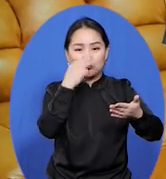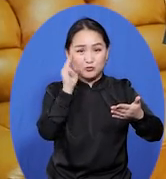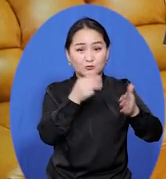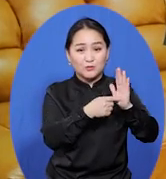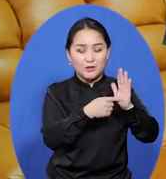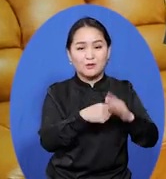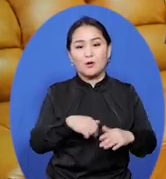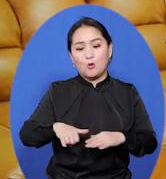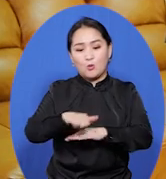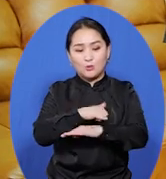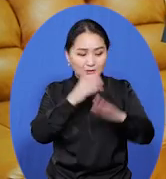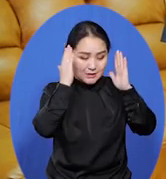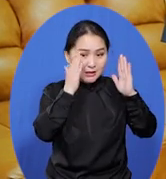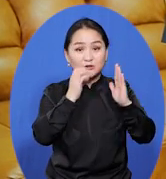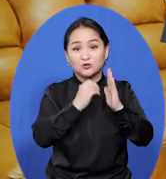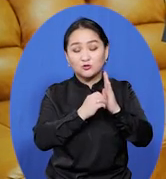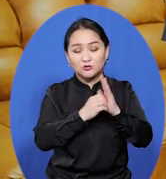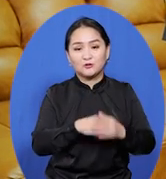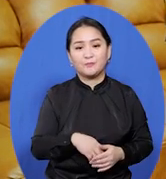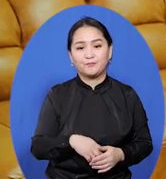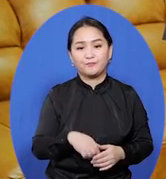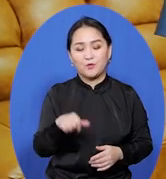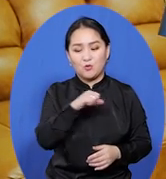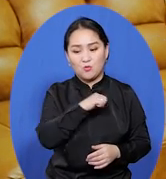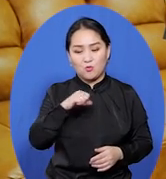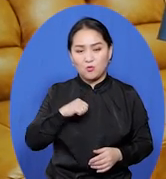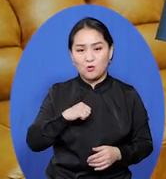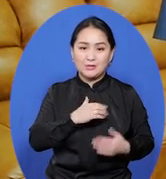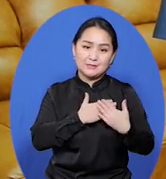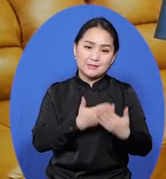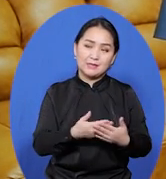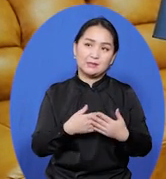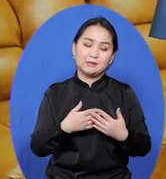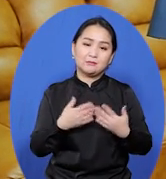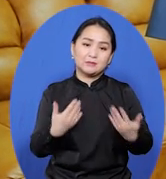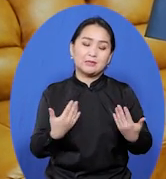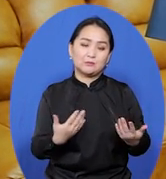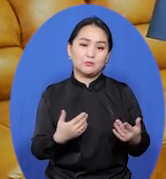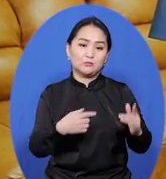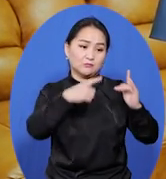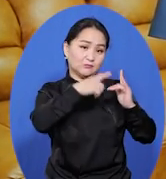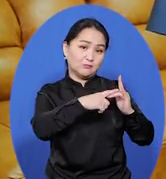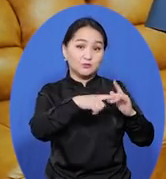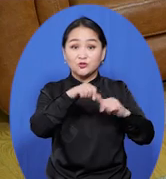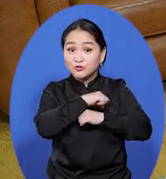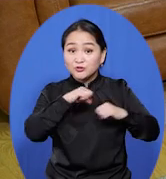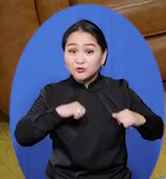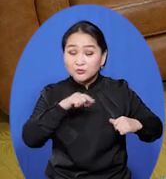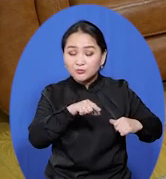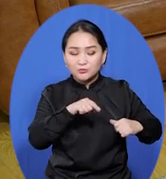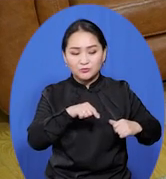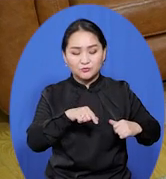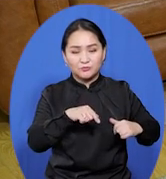бас л одоо яг түрүүний таны хэлдэг ус харах үүрэгтэй шүү дээ. Иргэн хүн байна. Түнс тэр хүн өөрөө сайн дураараа залхуураад гэртээ хэвтээд байгаагүй усыг бол ус